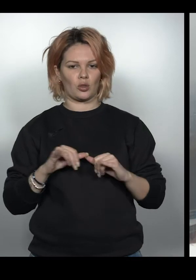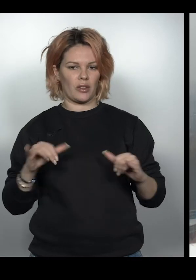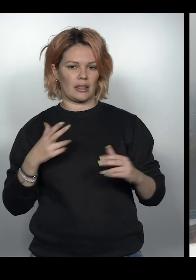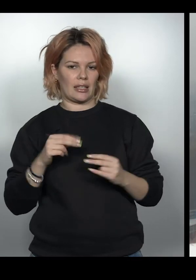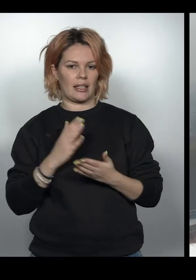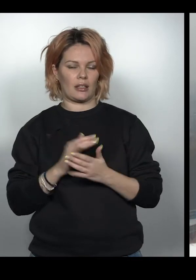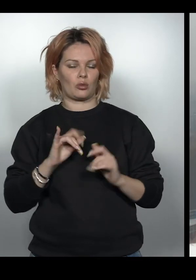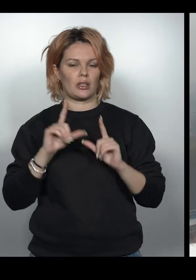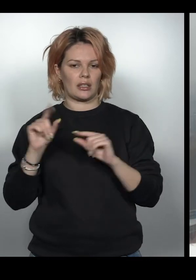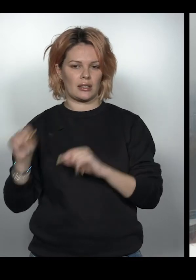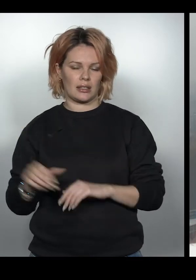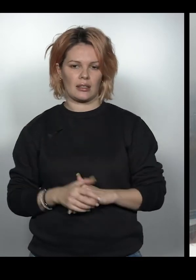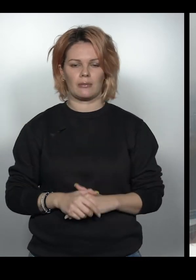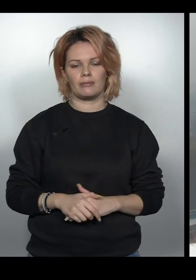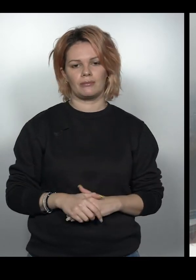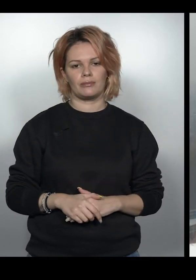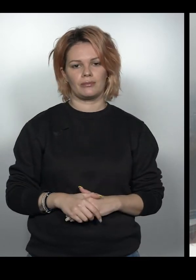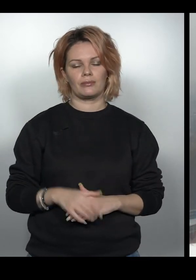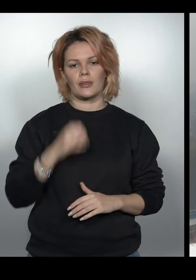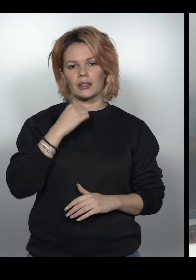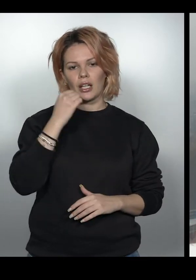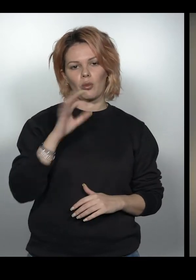є де розгулятися, є куди їздити.